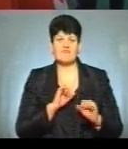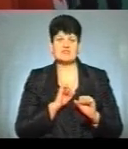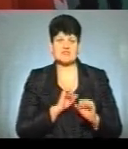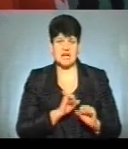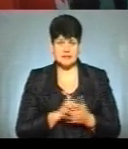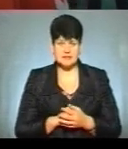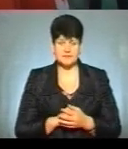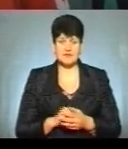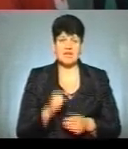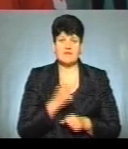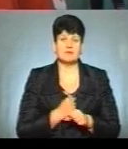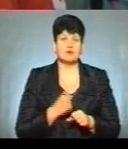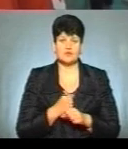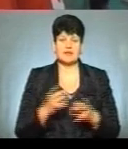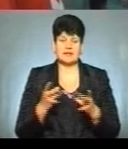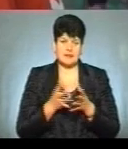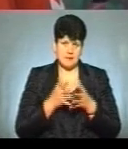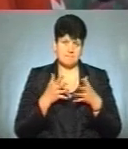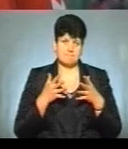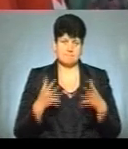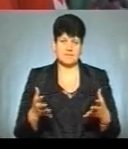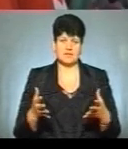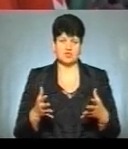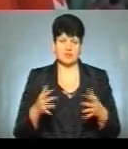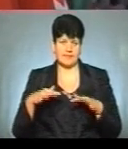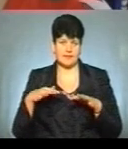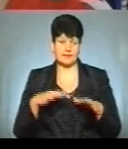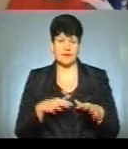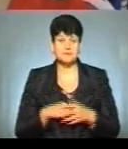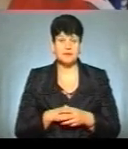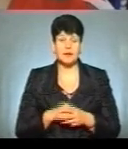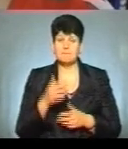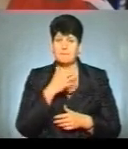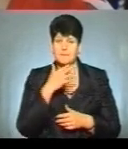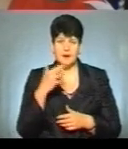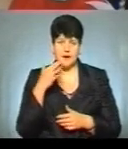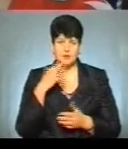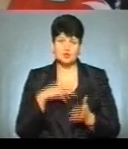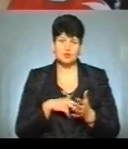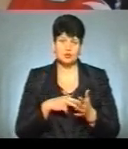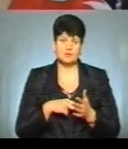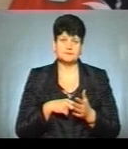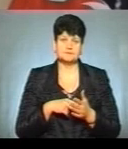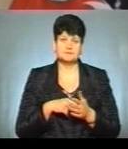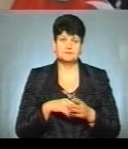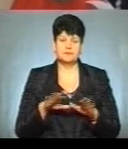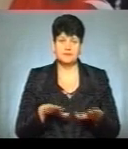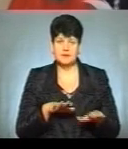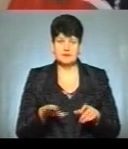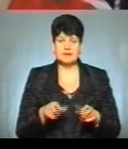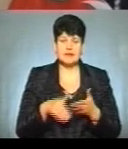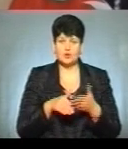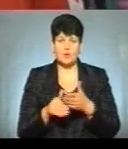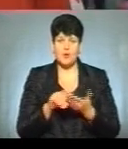захисті, і відпрацювання треба більше над тактикою. Багато стоїмо на прямих ногах, не